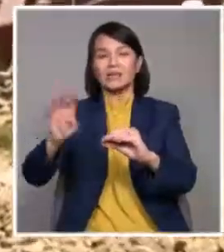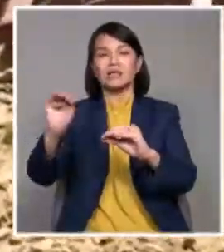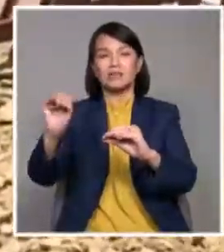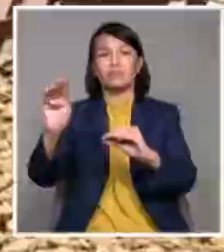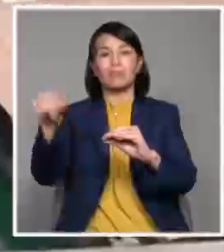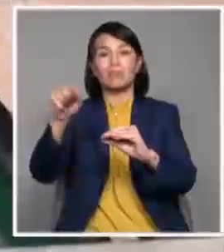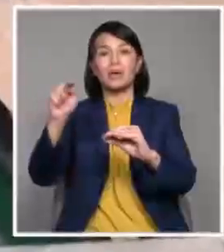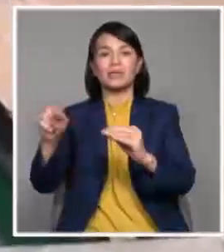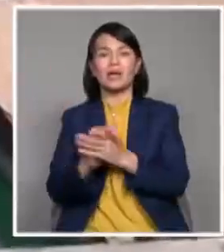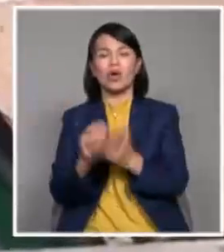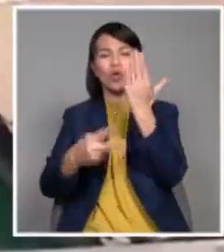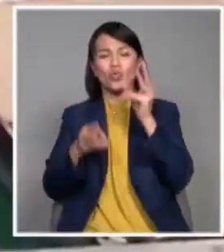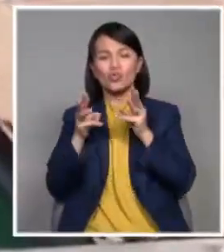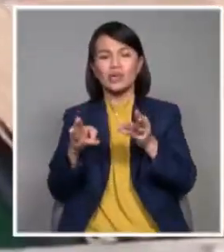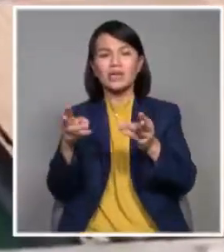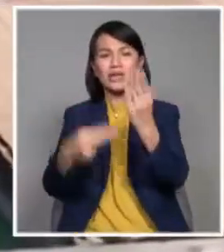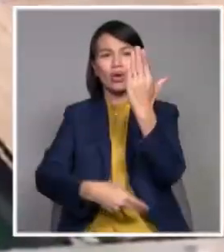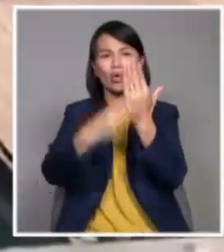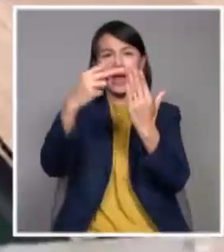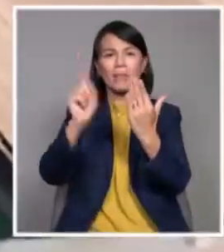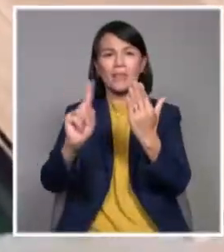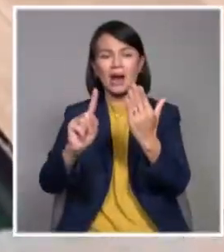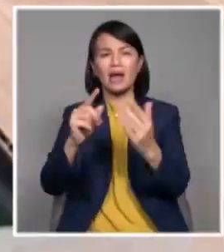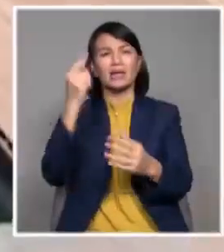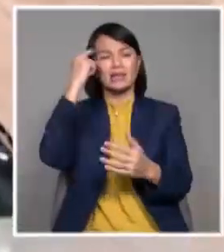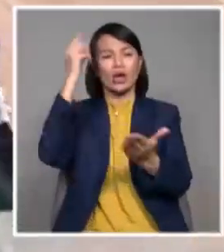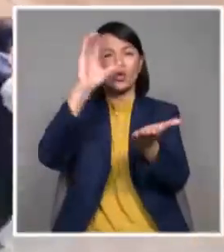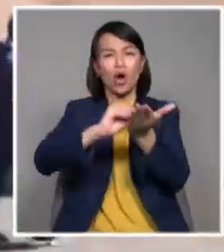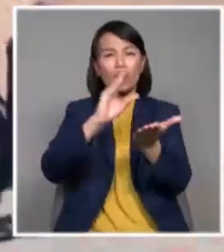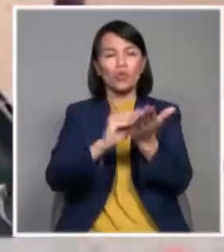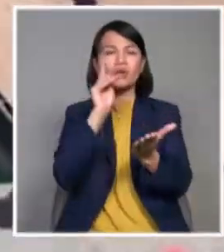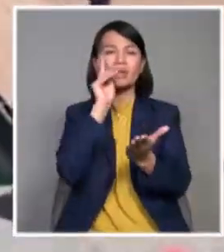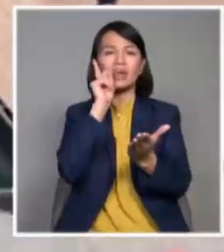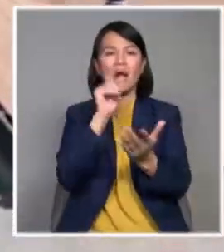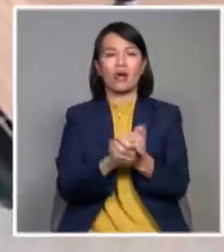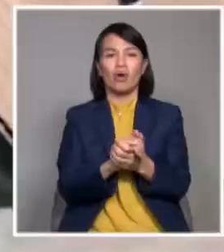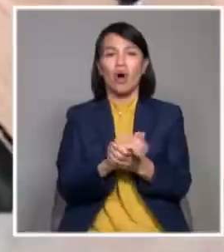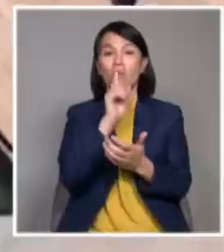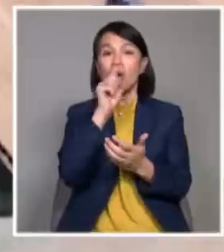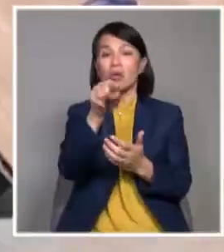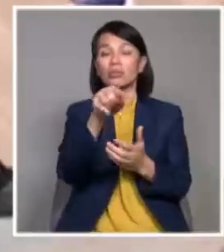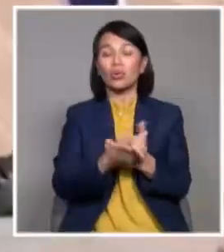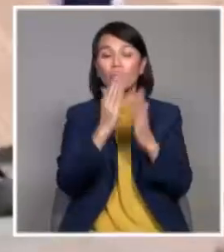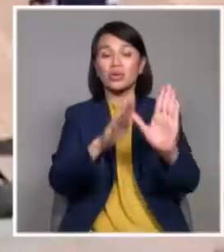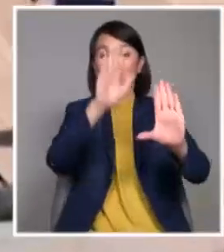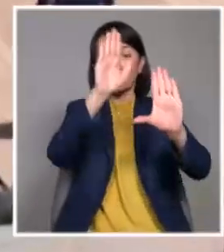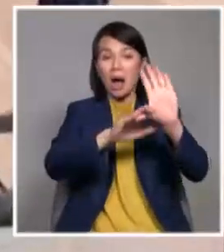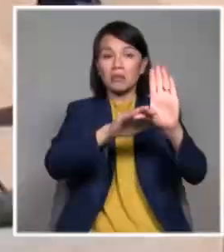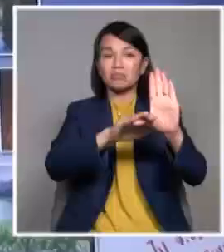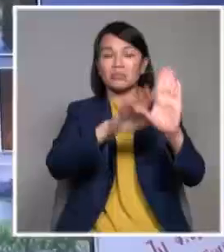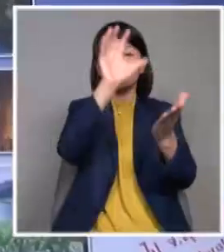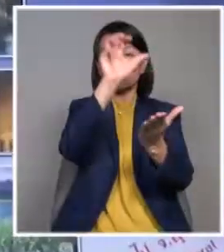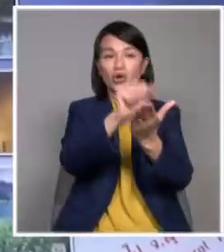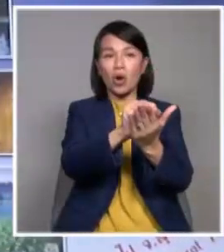กับผู้ประกอบการโรงแรมที่พักที่ก่อนหน้านี้มีการรายงานข่าวว่าแหมพอให้พี่น้องประชาชนลงทะเบียนจ